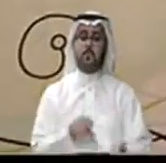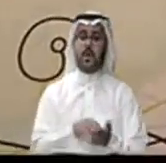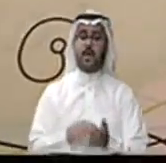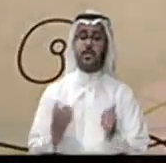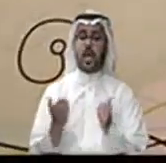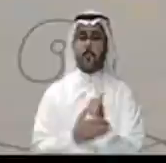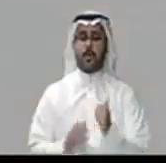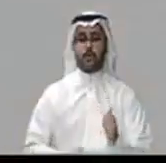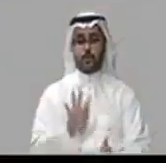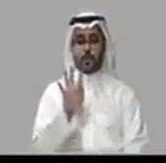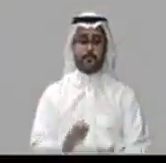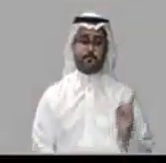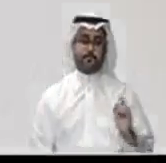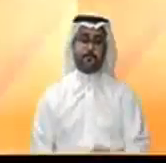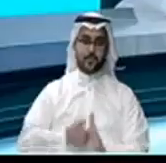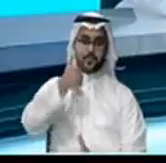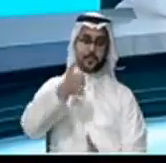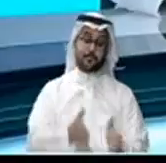بلقرن.